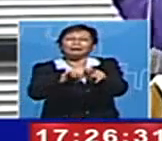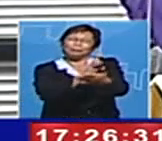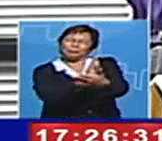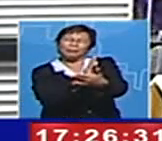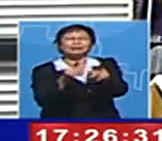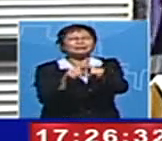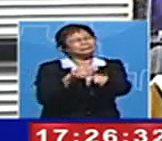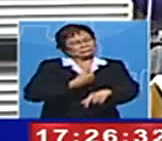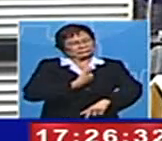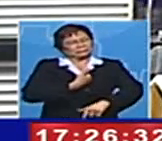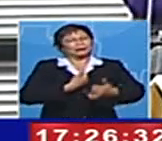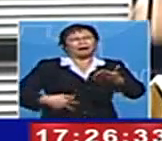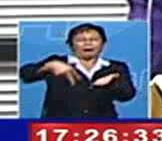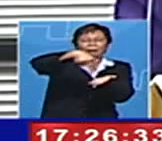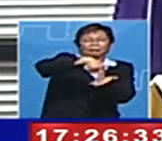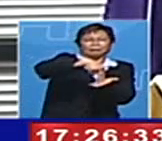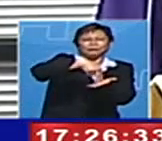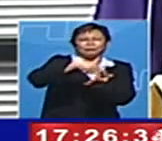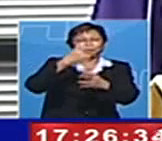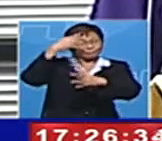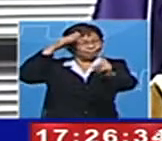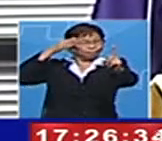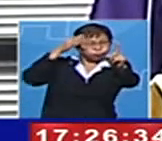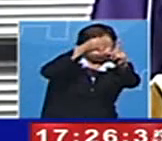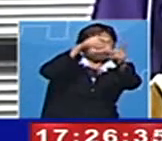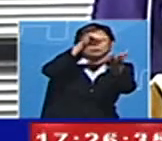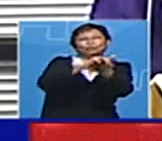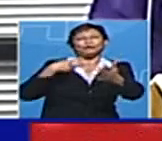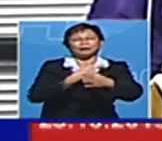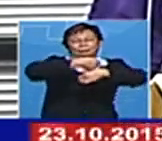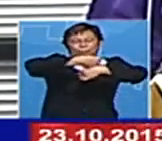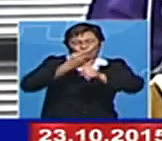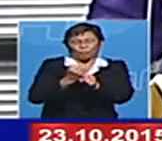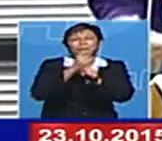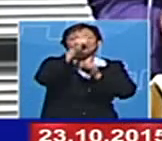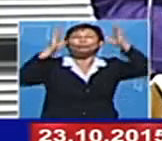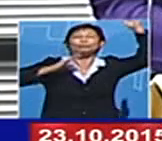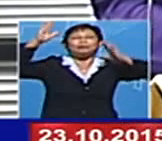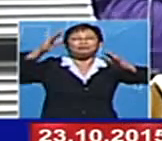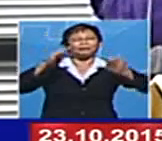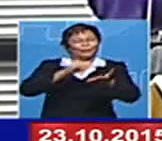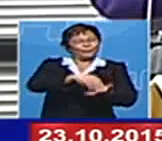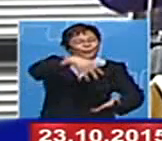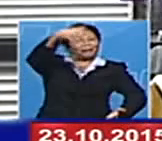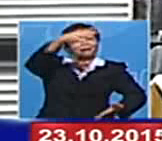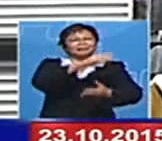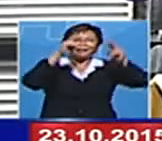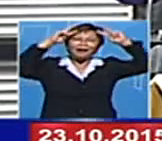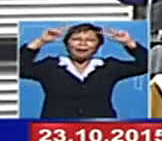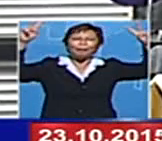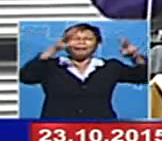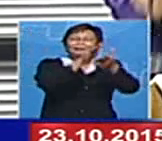tersendiri berdiri di atas asas ini kita berjaya membina sebuah negara yang makmur aman dan